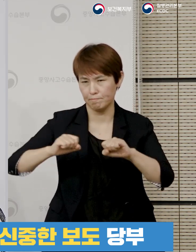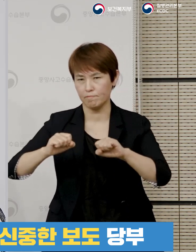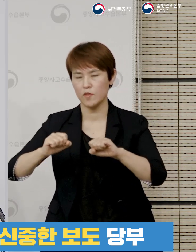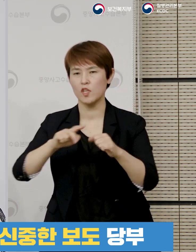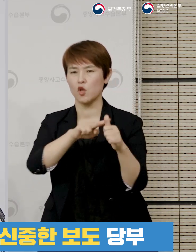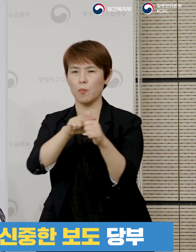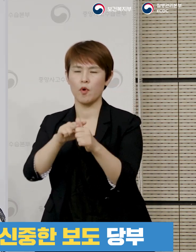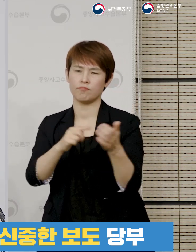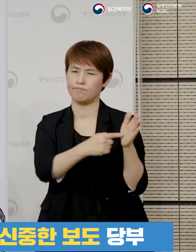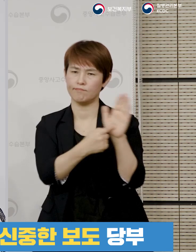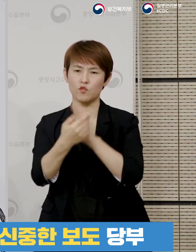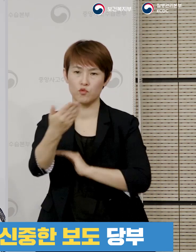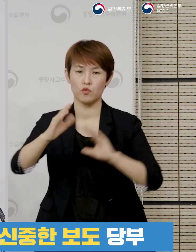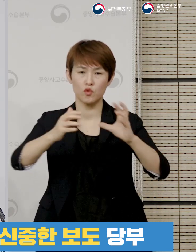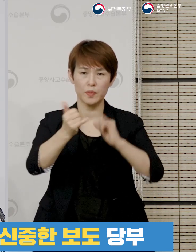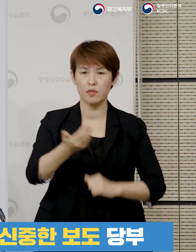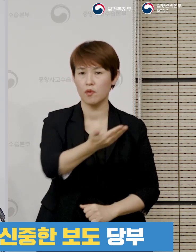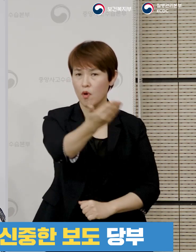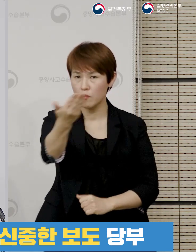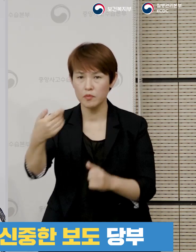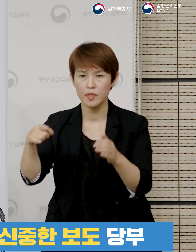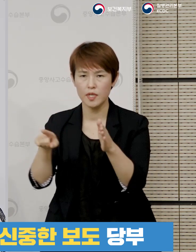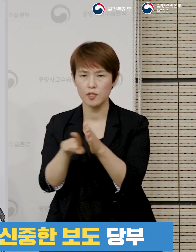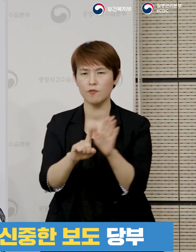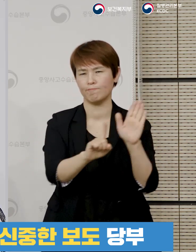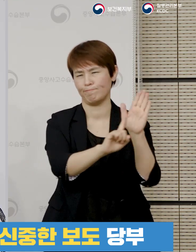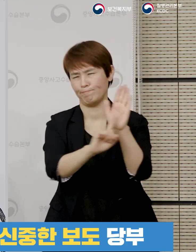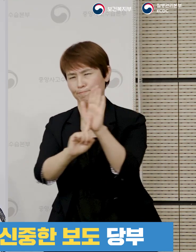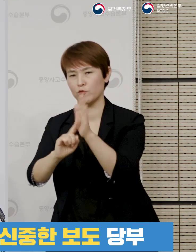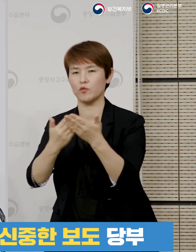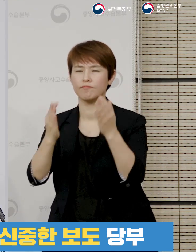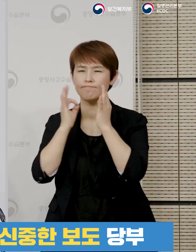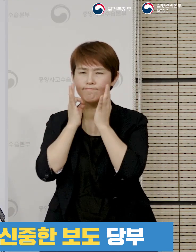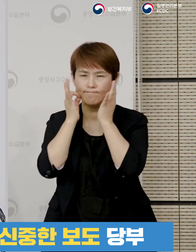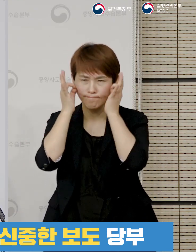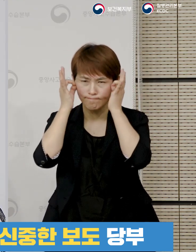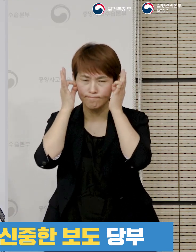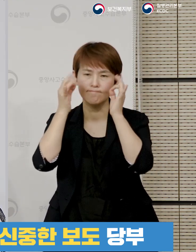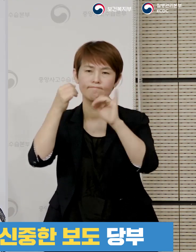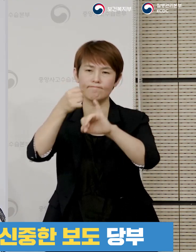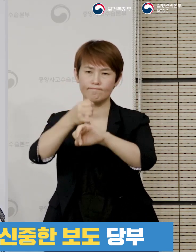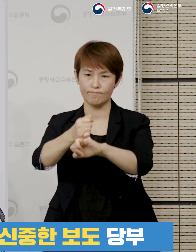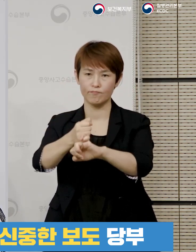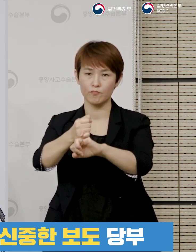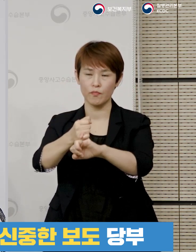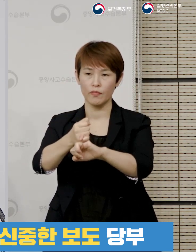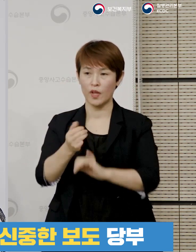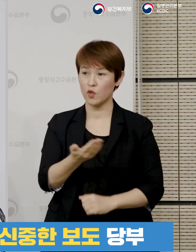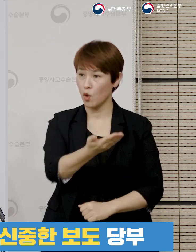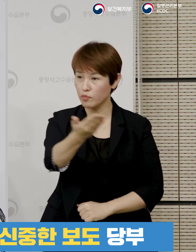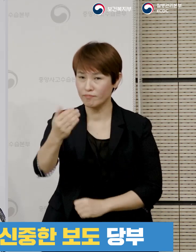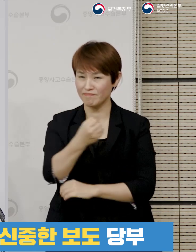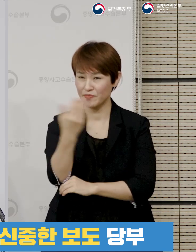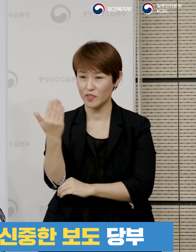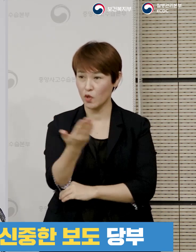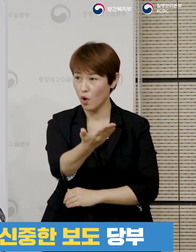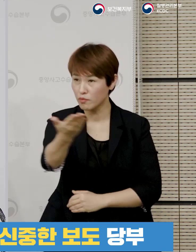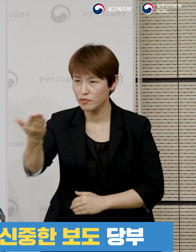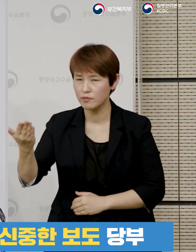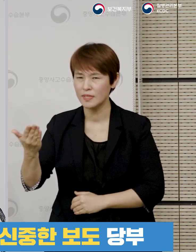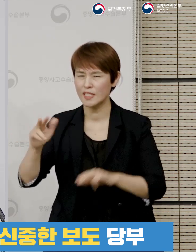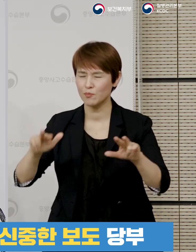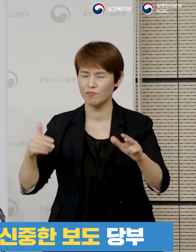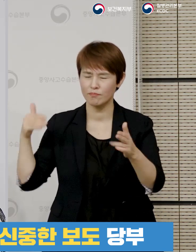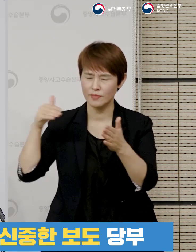신속하게 최대한 정보를 공개하고 국민 여러분들께 알리도록 최선의 노력을 다하도록 하겠습니다. 언론 여러분께서도